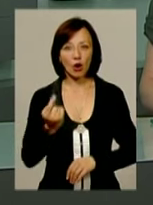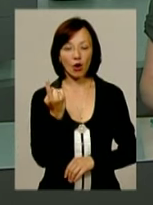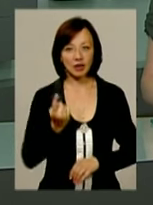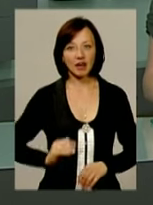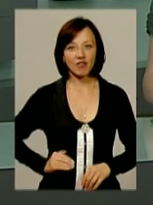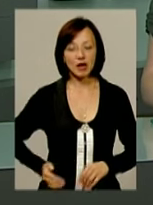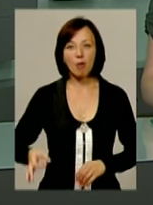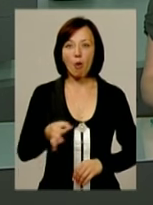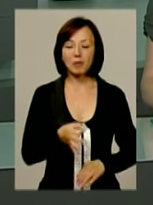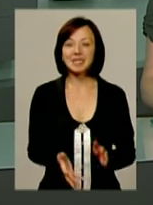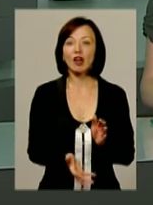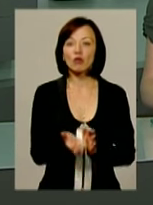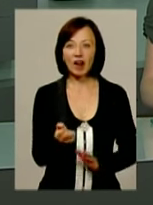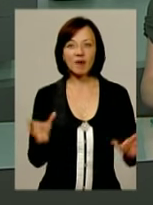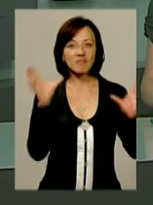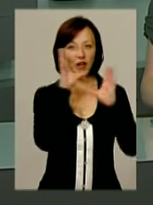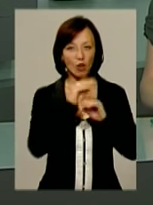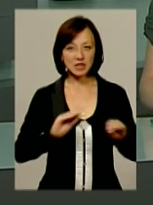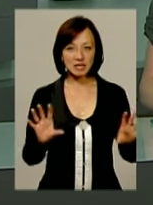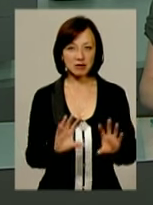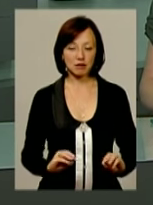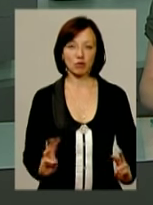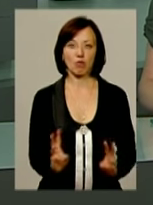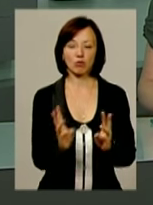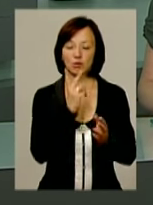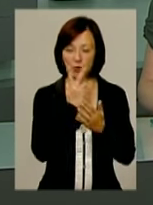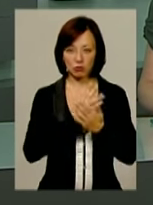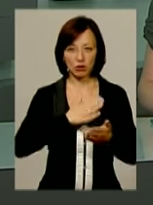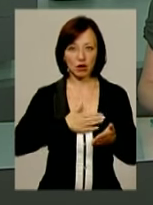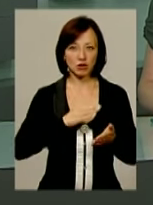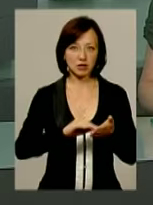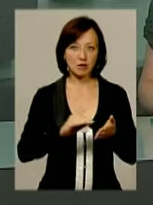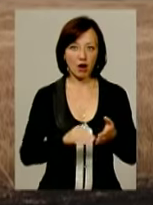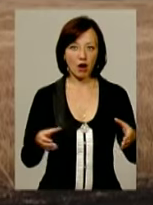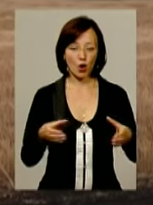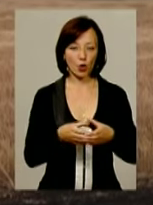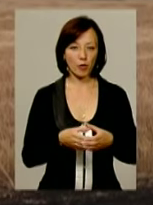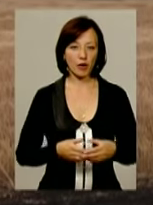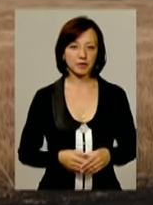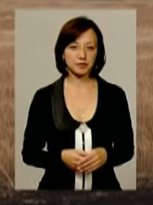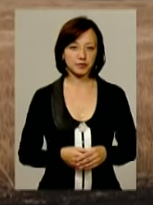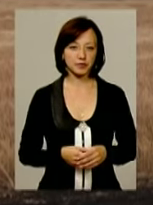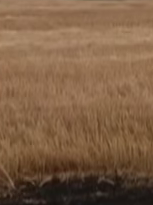краю. Рятувальникам вдалося загасити полум'я. Пожежу бачила і наша знімальна група.